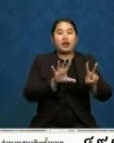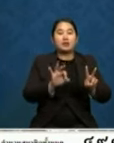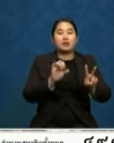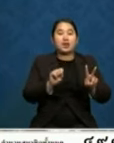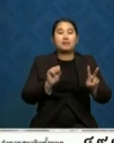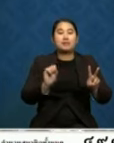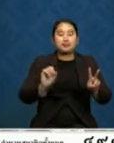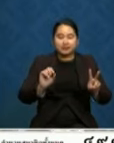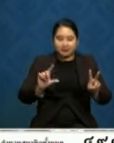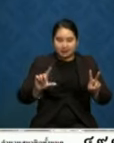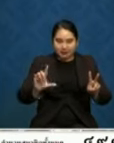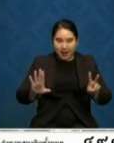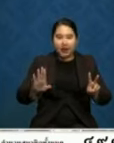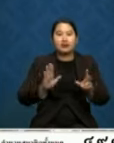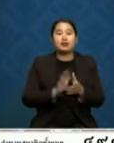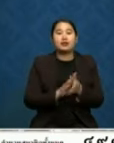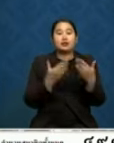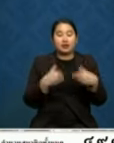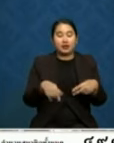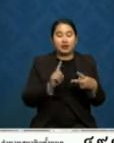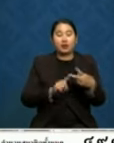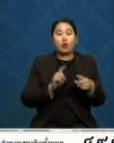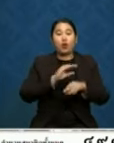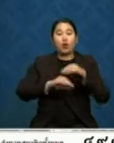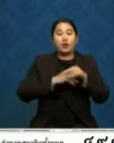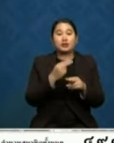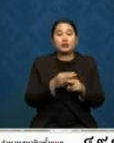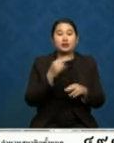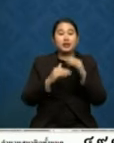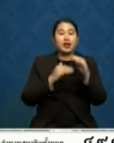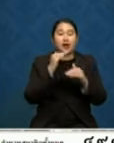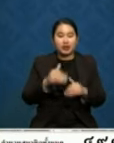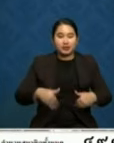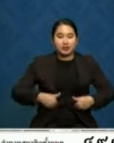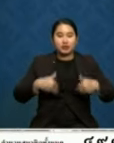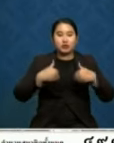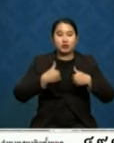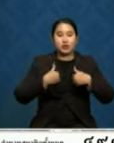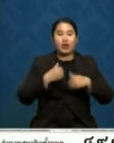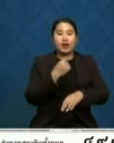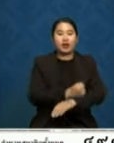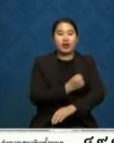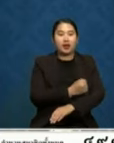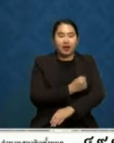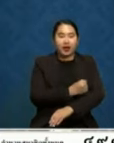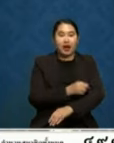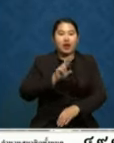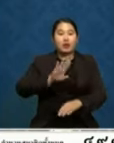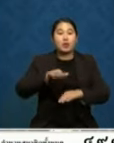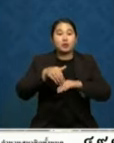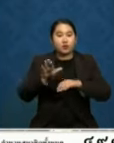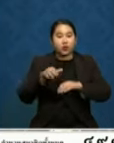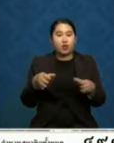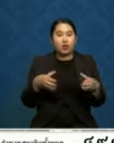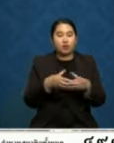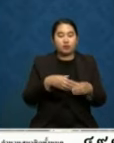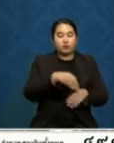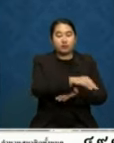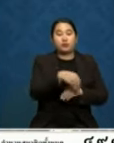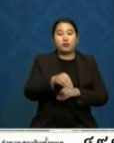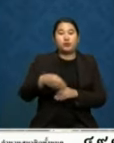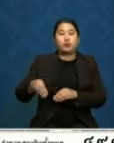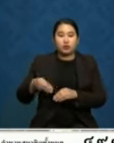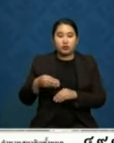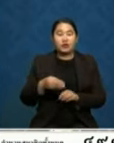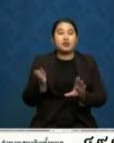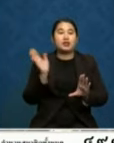บาทแล้วก็อีกโครงการนึงเนี่ยชื่อโครงการยกระดับคุณภาพชีวิตแรงงานนอกระบบโดยเครือข่ายชุมชนผ่าน